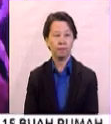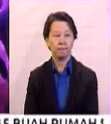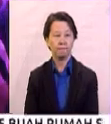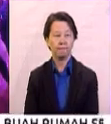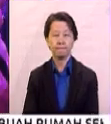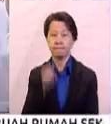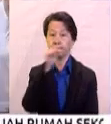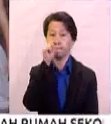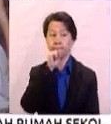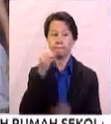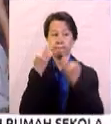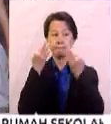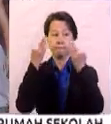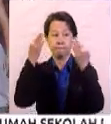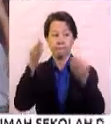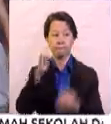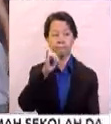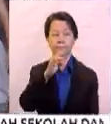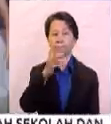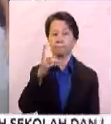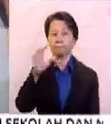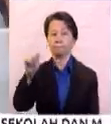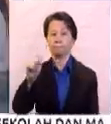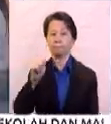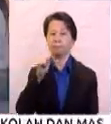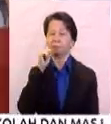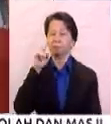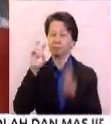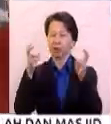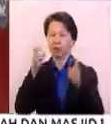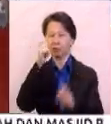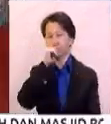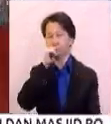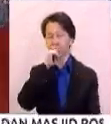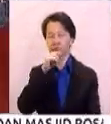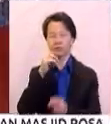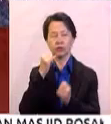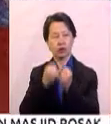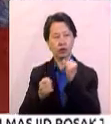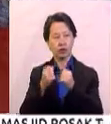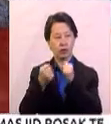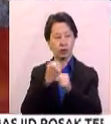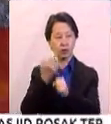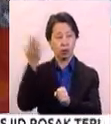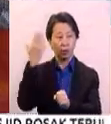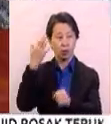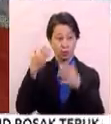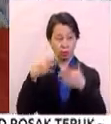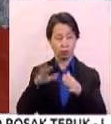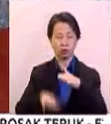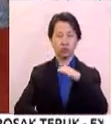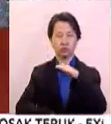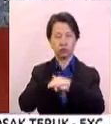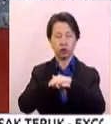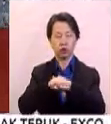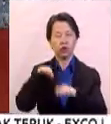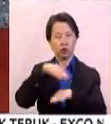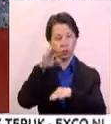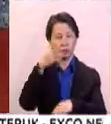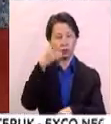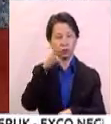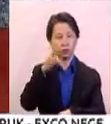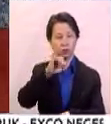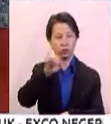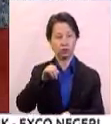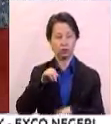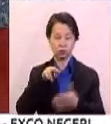Single penyanyi popular Aida Jebat yang berjudul Tembirang dilancarkan pada hujung tahun lalu kini sudah pun mencecah lebih 17